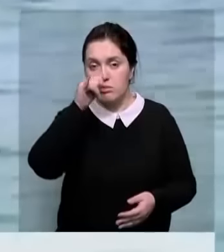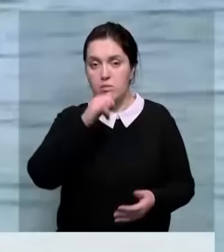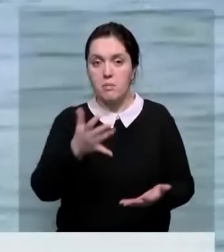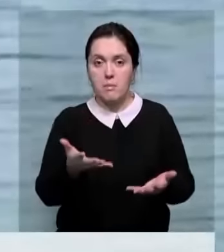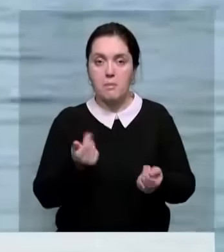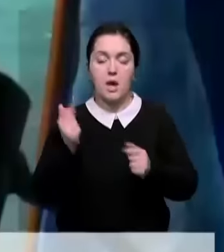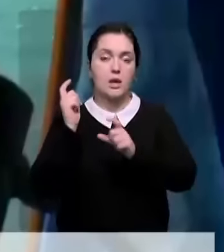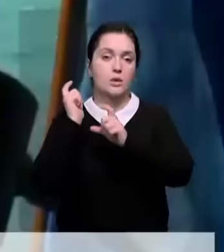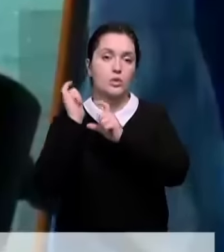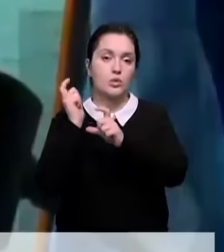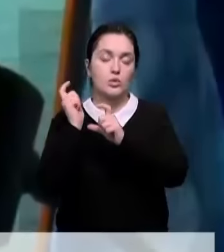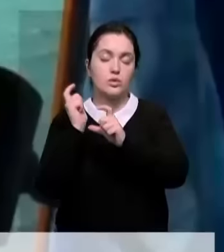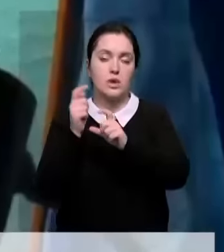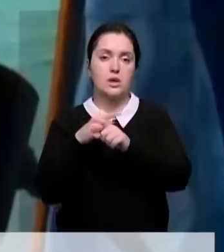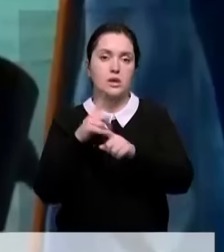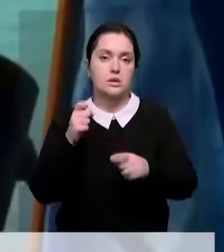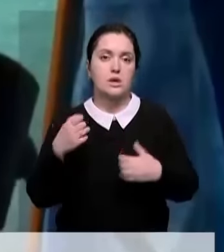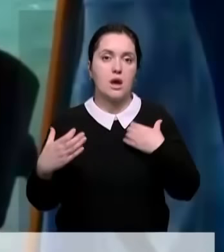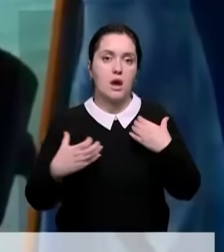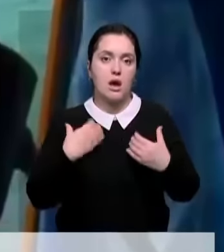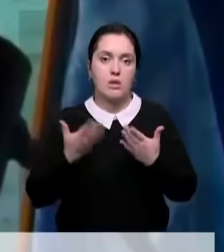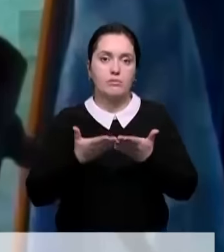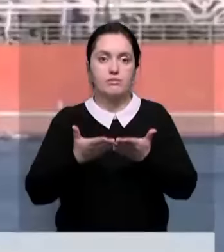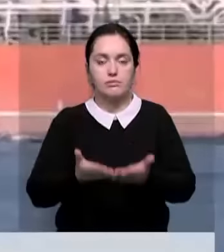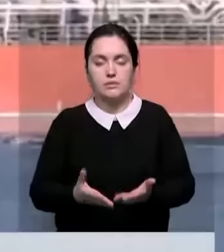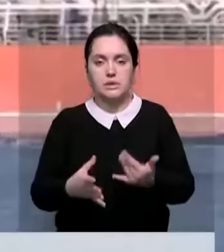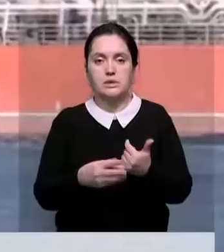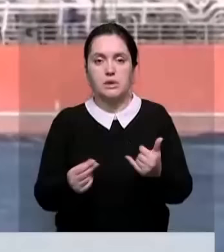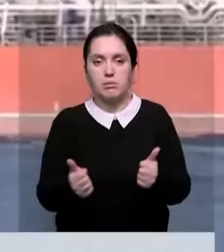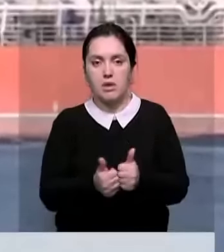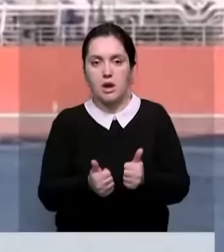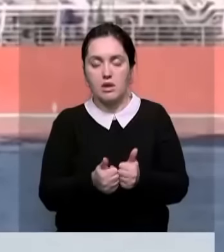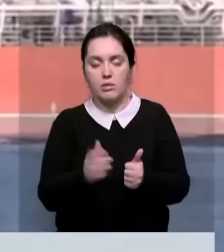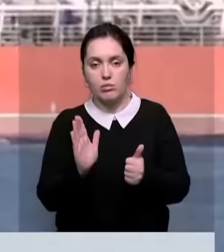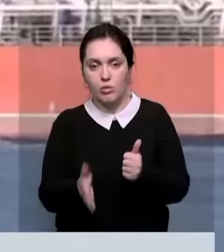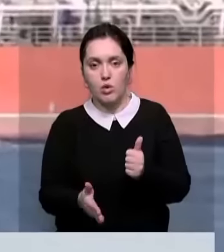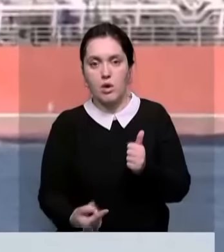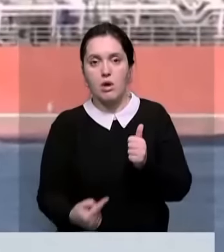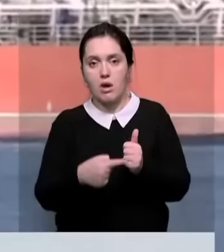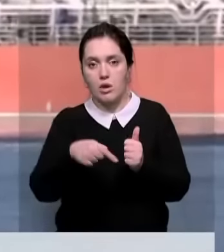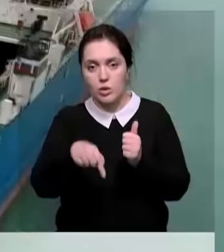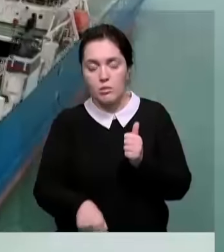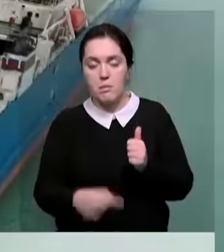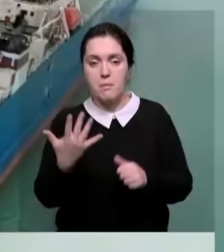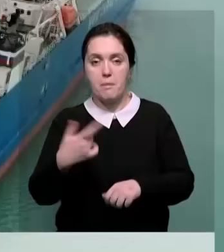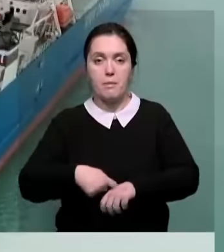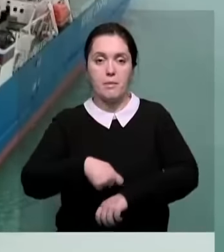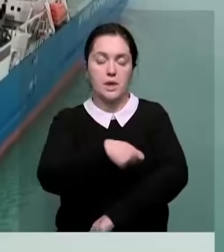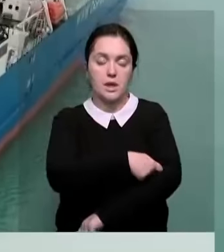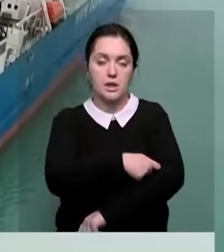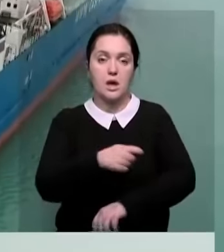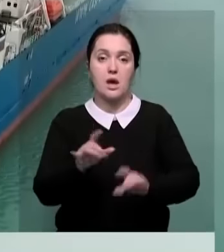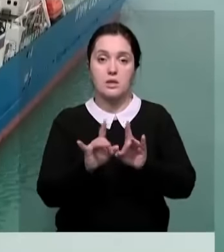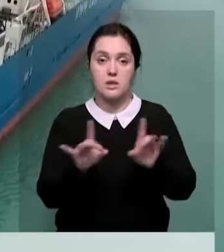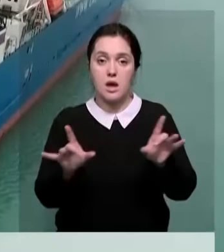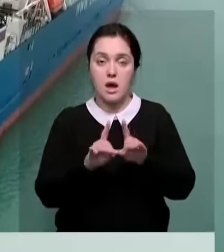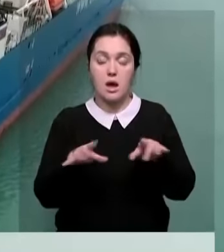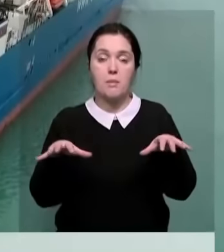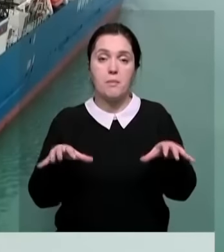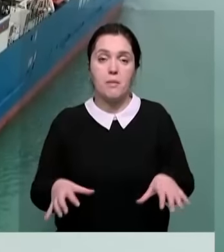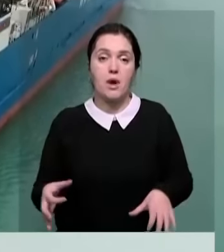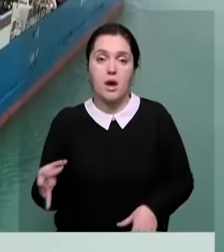принять груз в полной мере из-за опасения сесть на мель. В некоторых местах глубина составляет всего 5 метров. По словам председателя областного